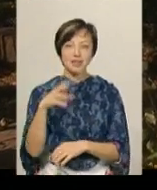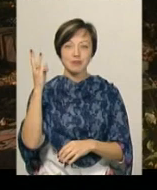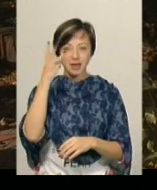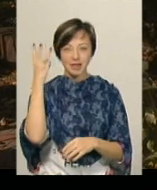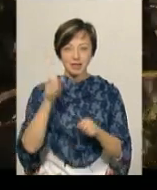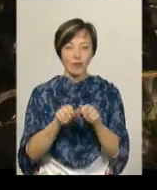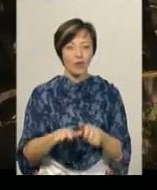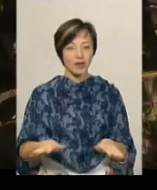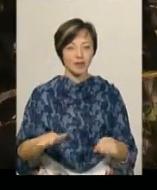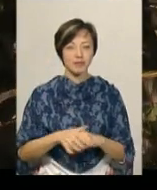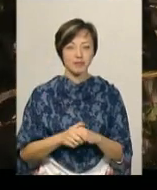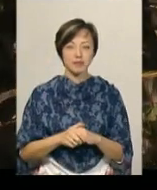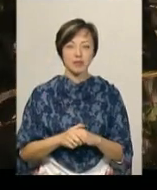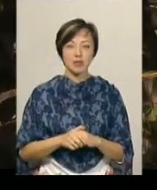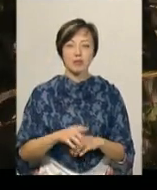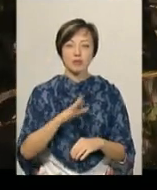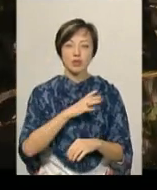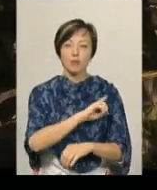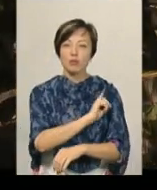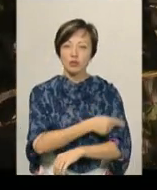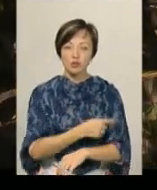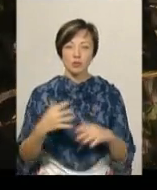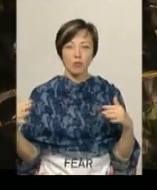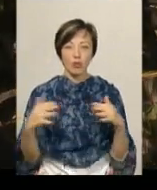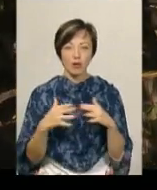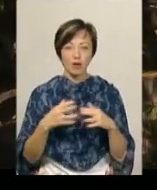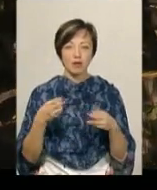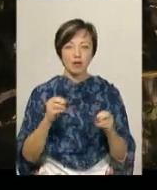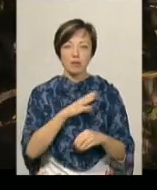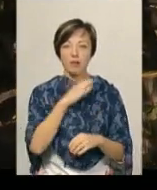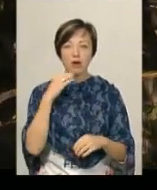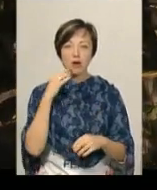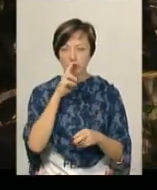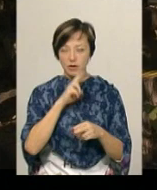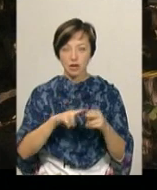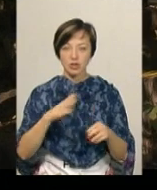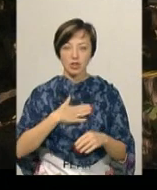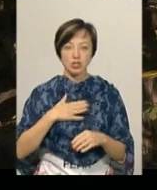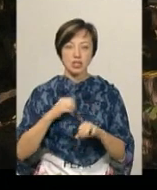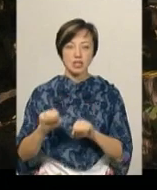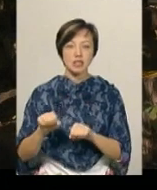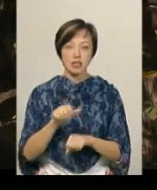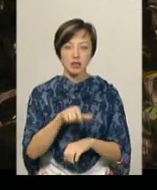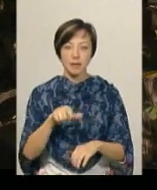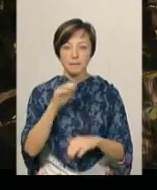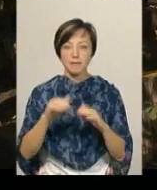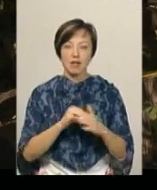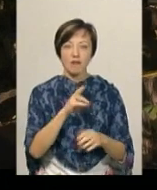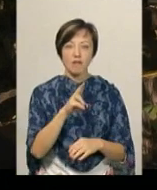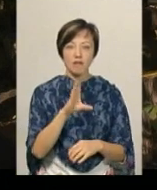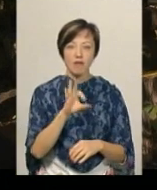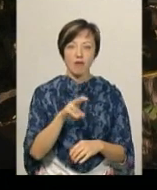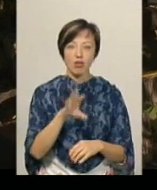хмельницьким корінням. Були дуже потужні бої, де багато було втрачених наших захисників під Волновахою,